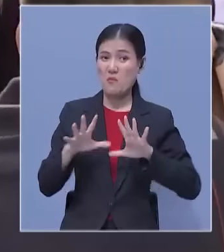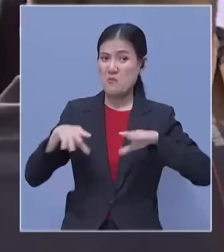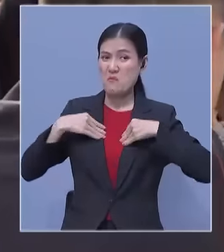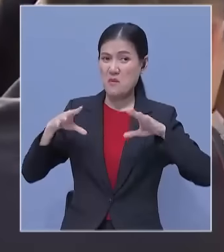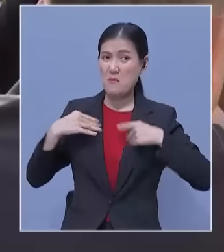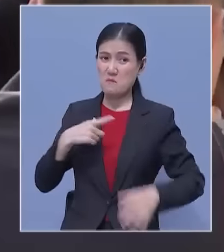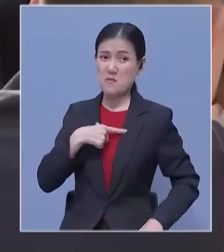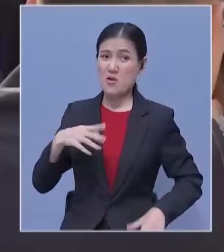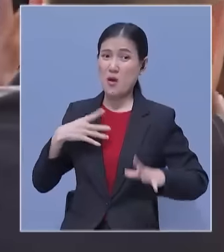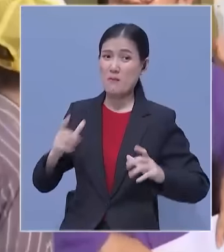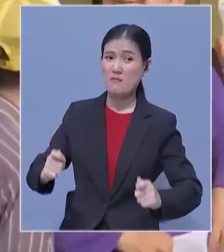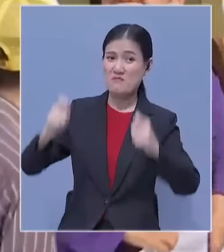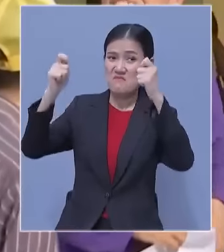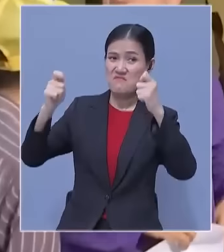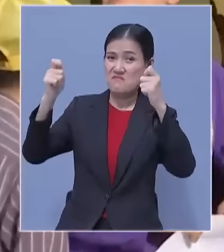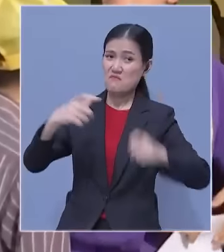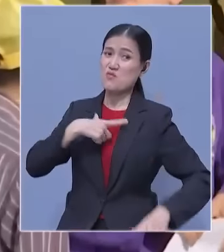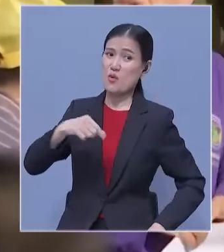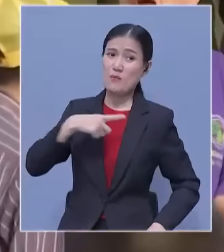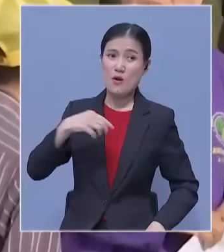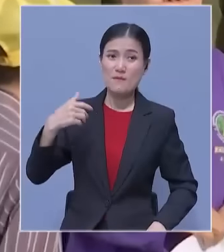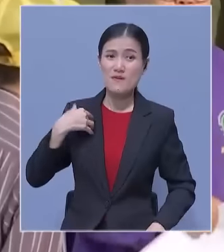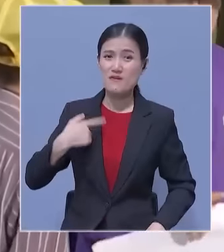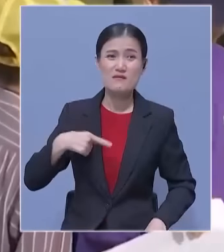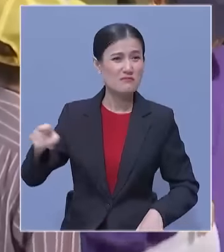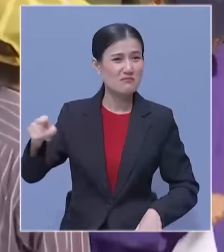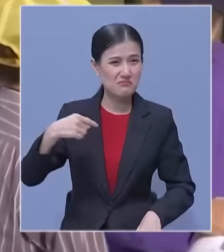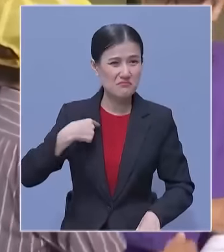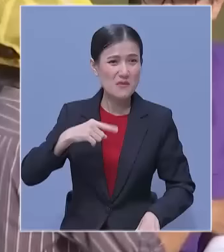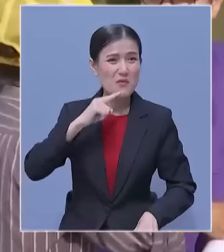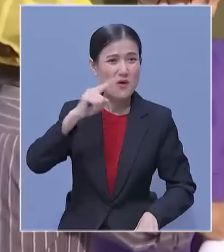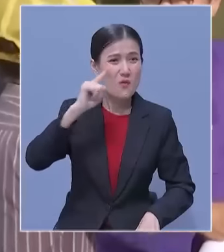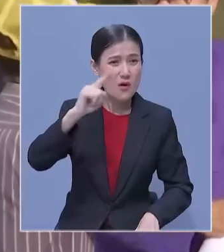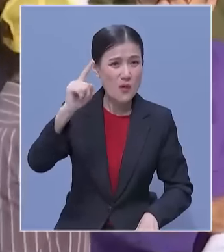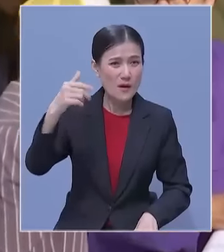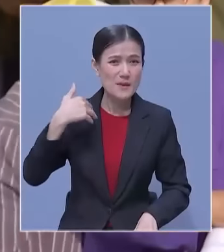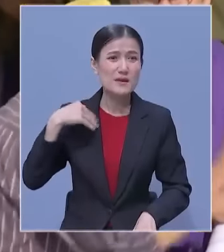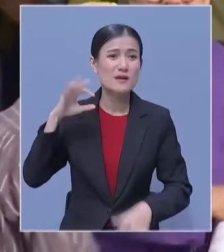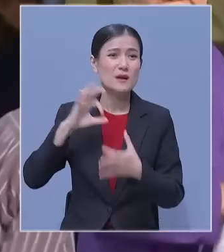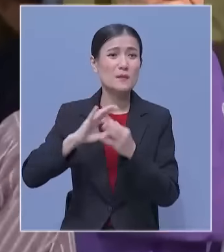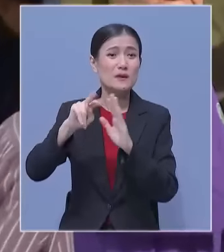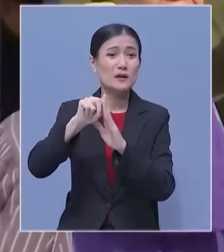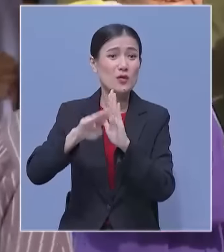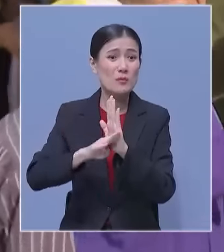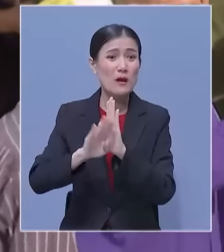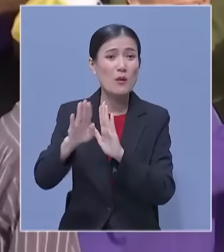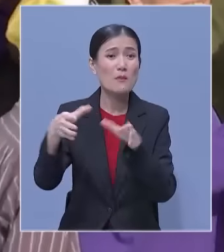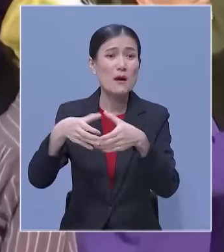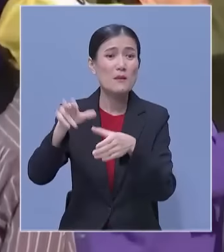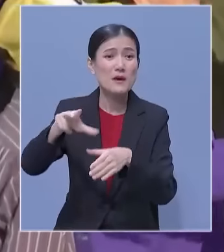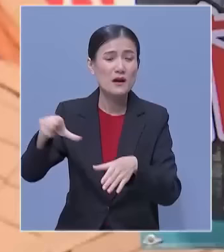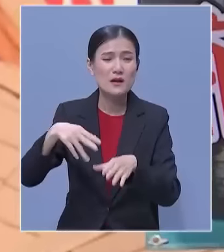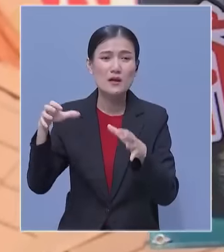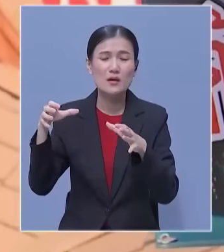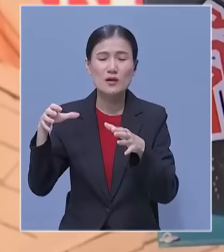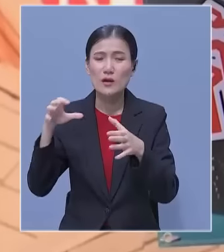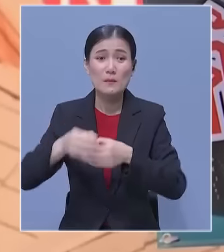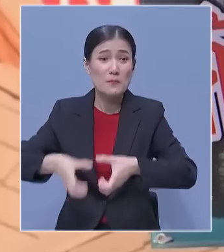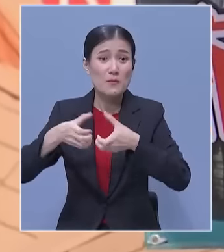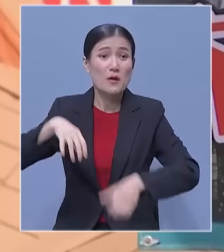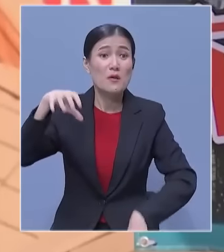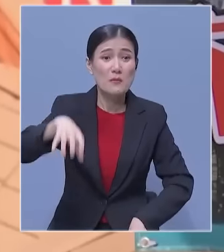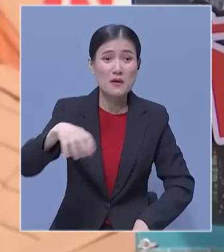ยแล้วก็พูดถึงเรื่องของการต่อต้านนโยบายในการตั้งคาสิโนของพรรคเพื่อไทยนี่ค่ะก็มีการชูป้